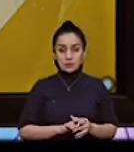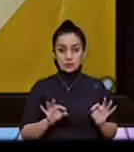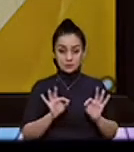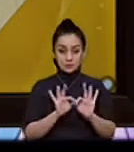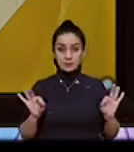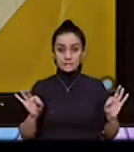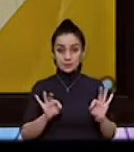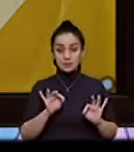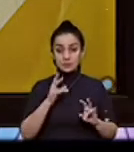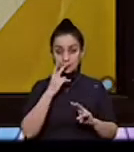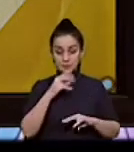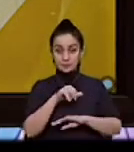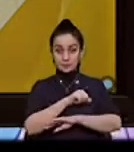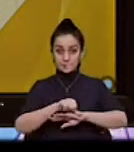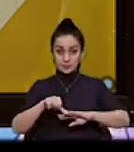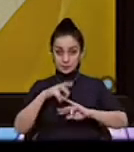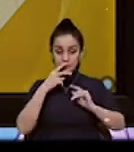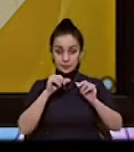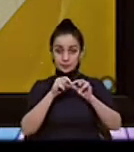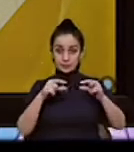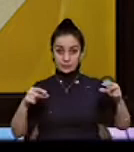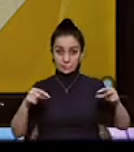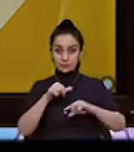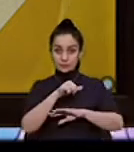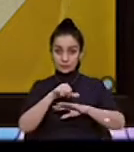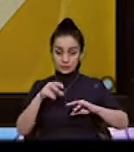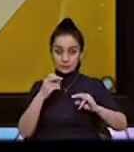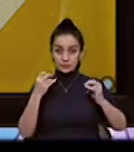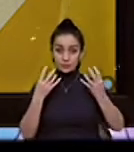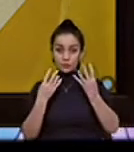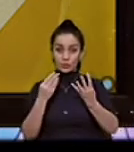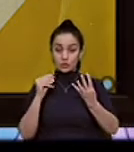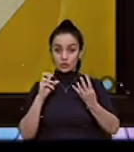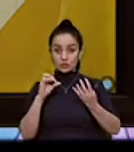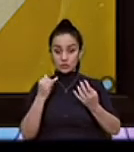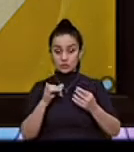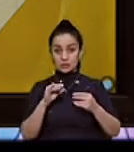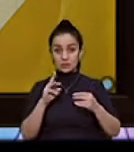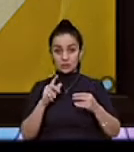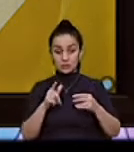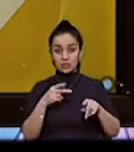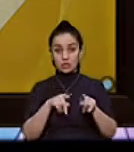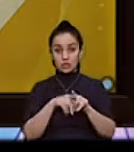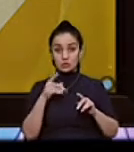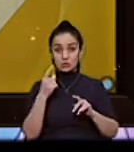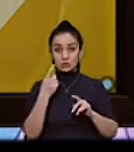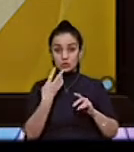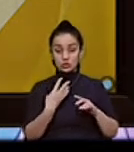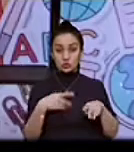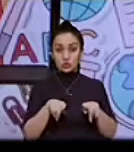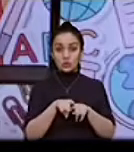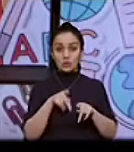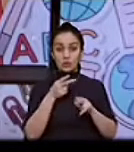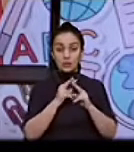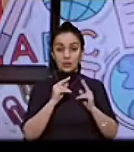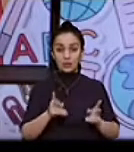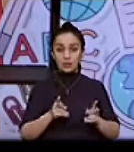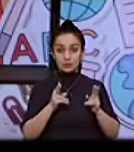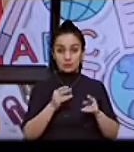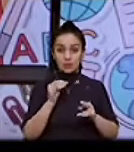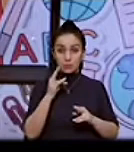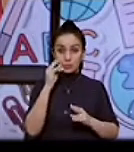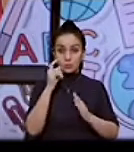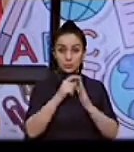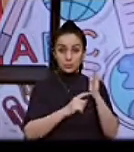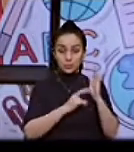Начертим отрезок и покажем, что четвертая часть, а это значит четверть, Значит,